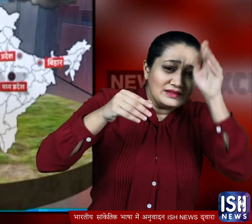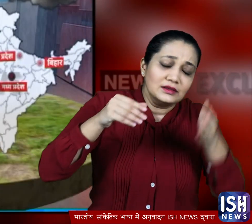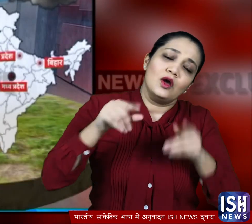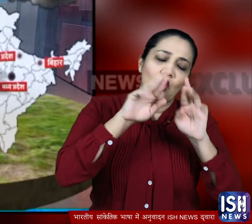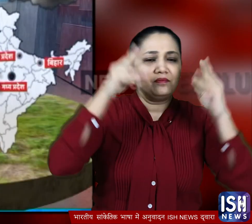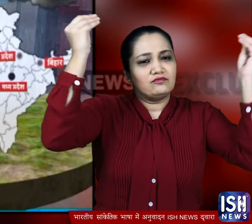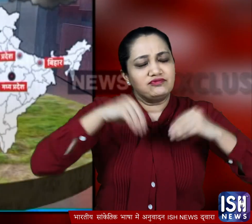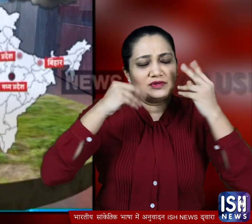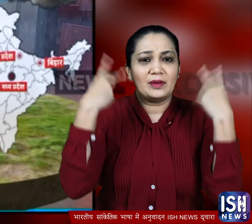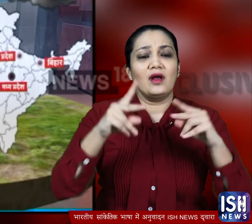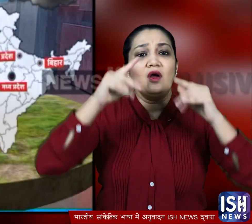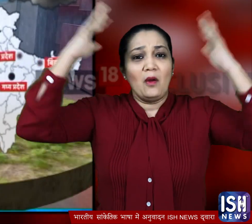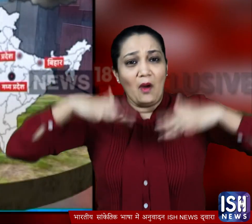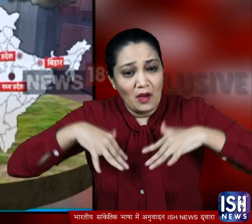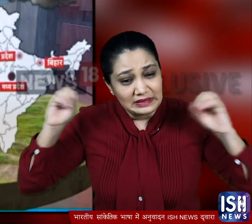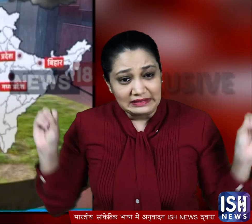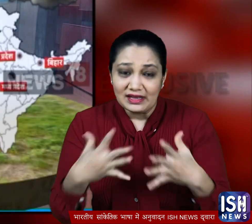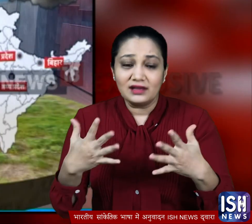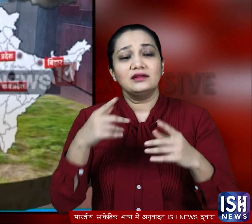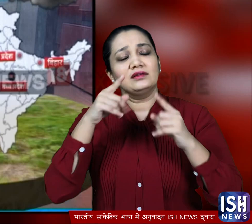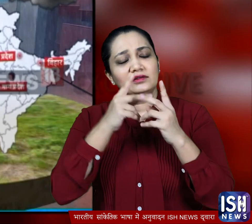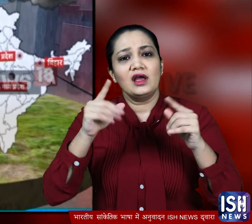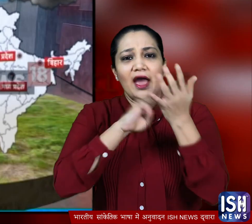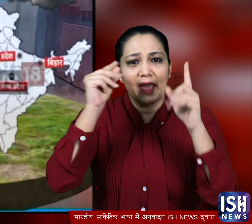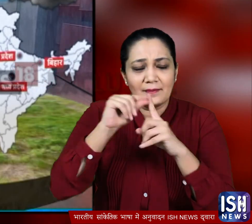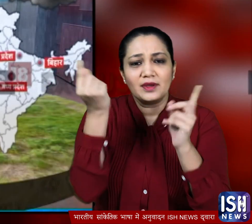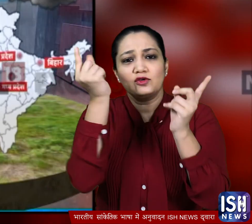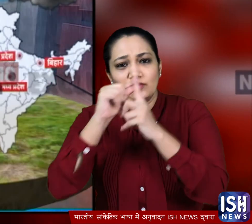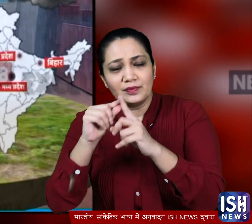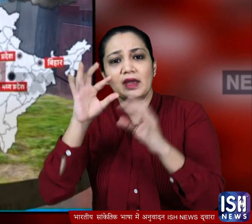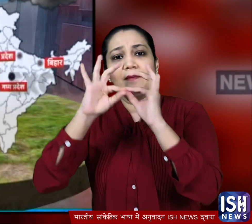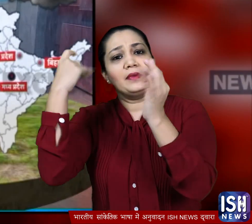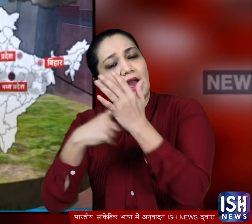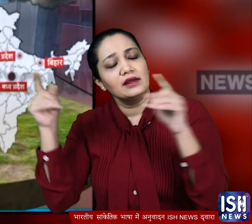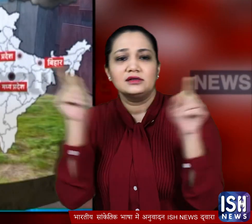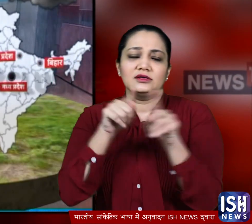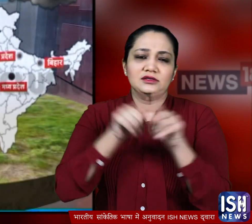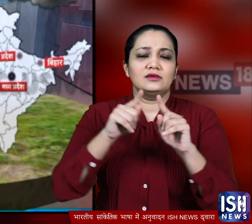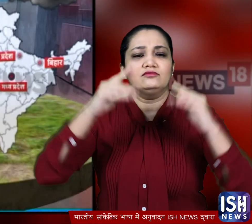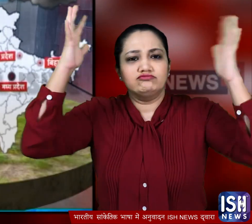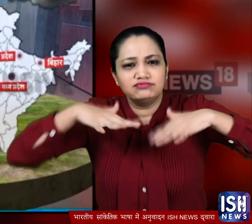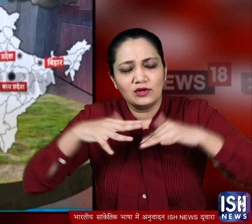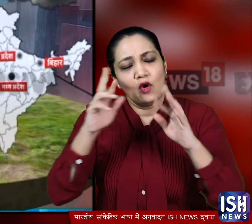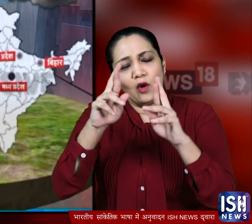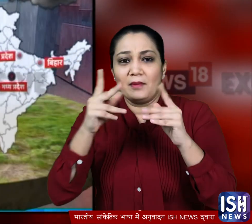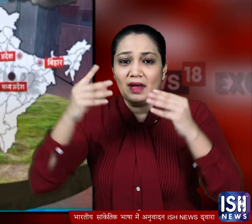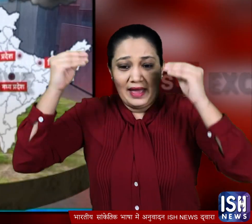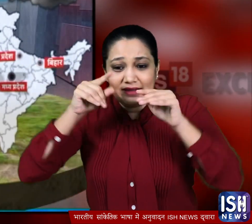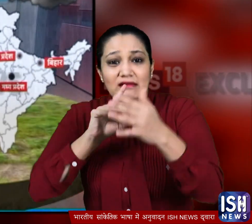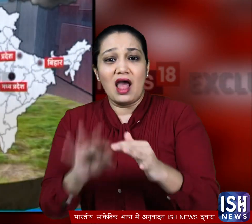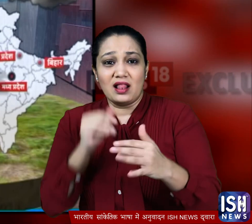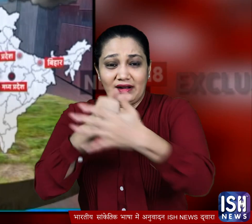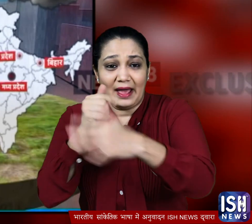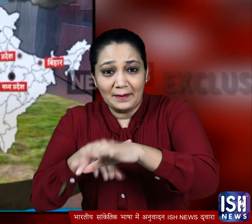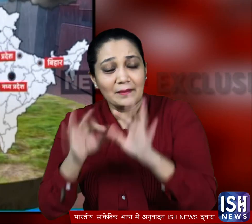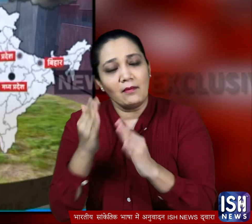वहीं मानसून के रफ्तार पकड़ने के बाद अब अनुमान जताया गया है कि मध्य प्रदेश, उत्तर प्रदेश और बिहार में भी मानसून अनुमान से पहले ही पहुंच सकता